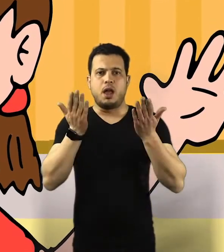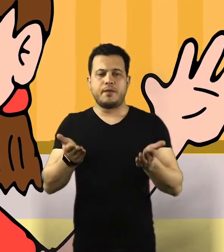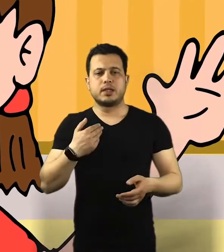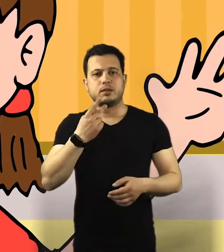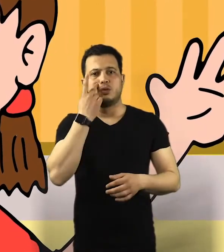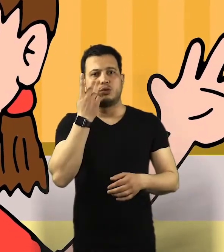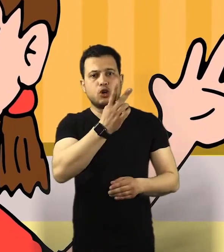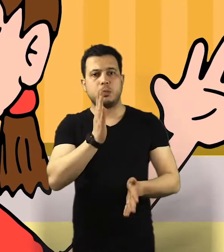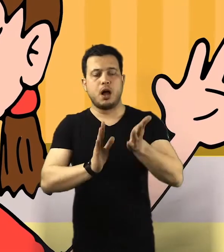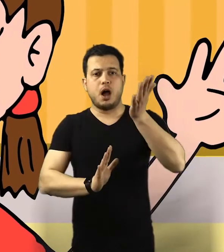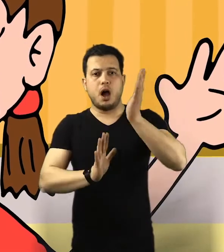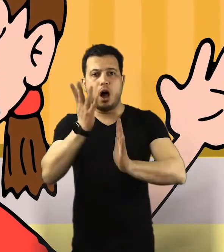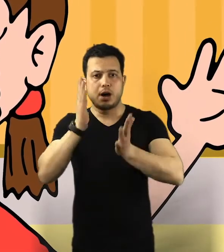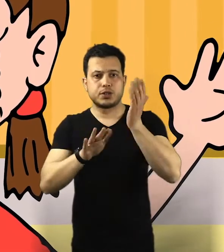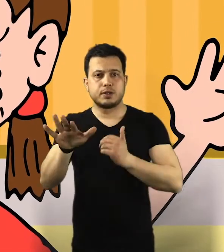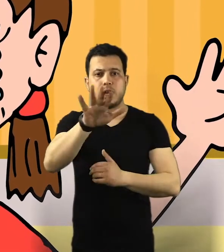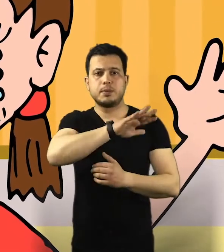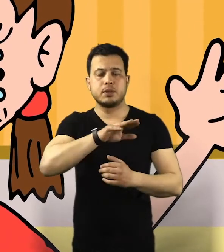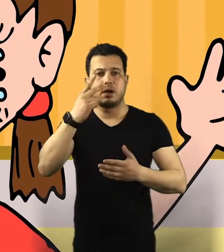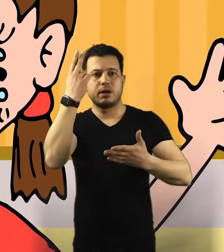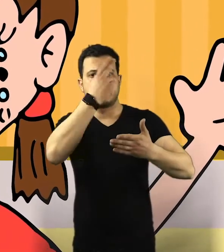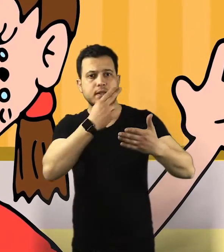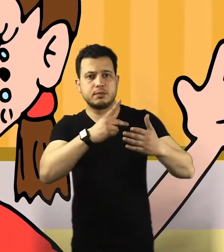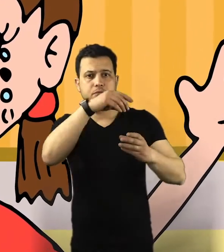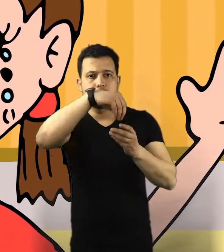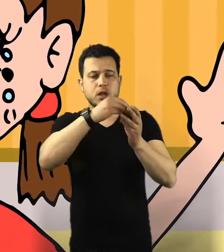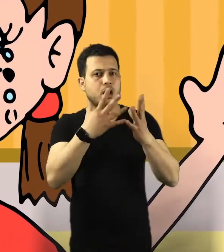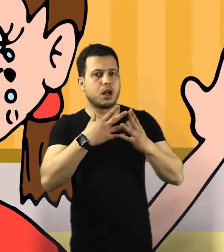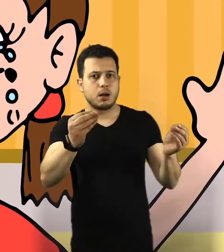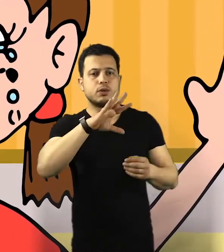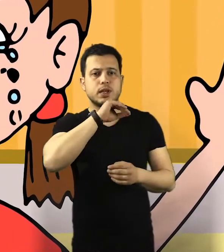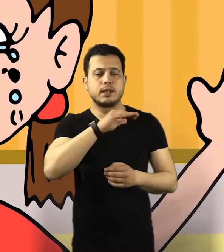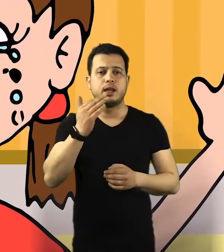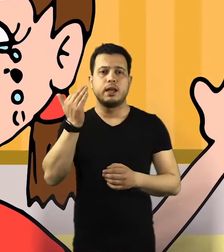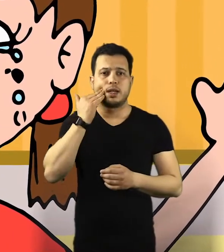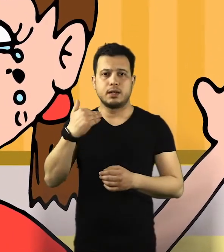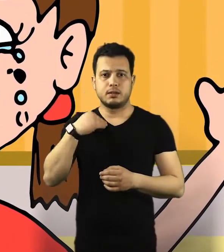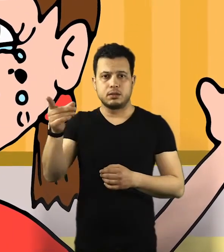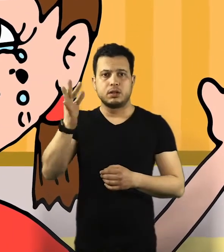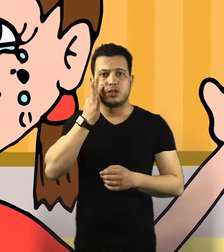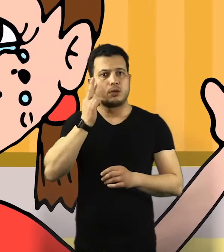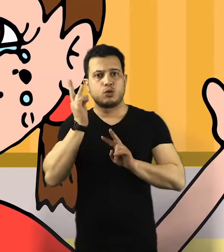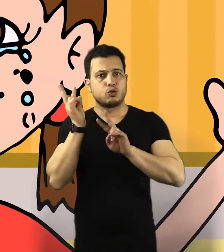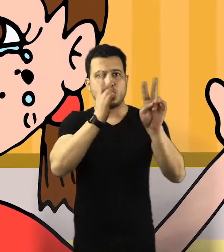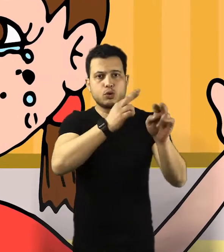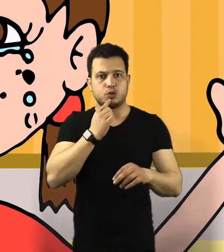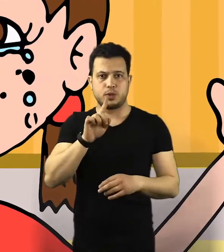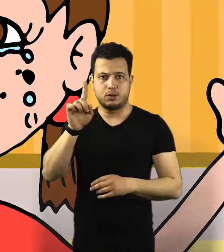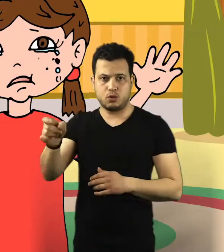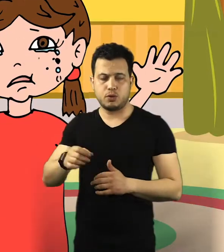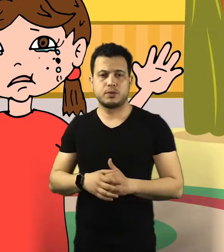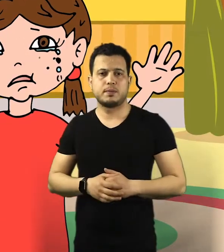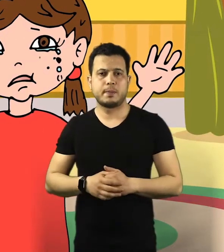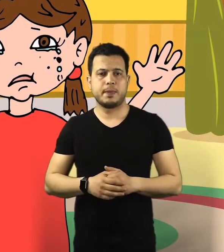ağaçlar Ağaçlar kayboldu Dede, nene Siz de bizim gördüğümüzü görüyor musunuz?